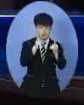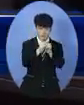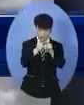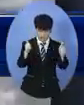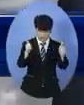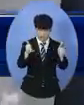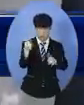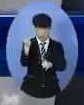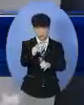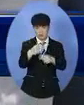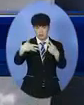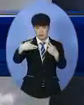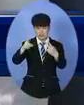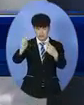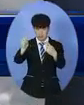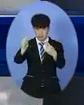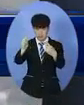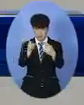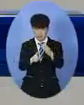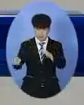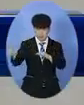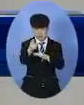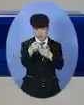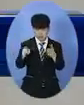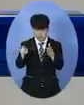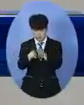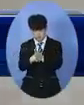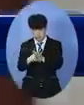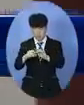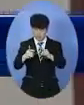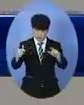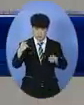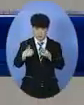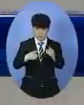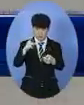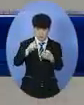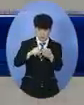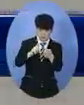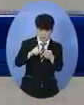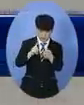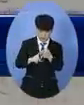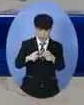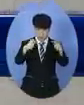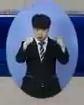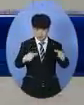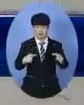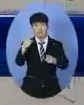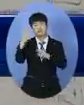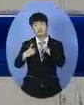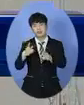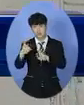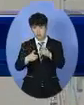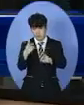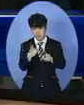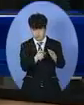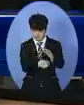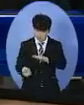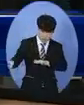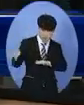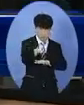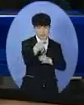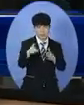국내 유일의 중대형 2차 전지 등의 시험평가 서비스와 R&D 수행 등으로 지역산업 경쟁력을 강화해 전국